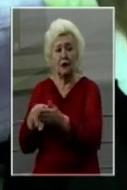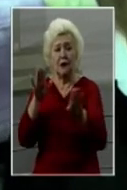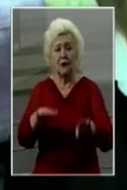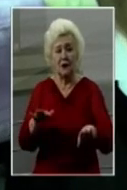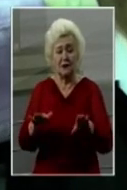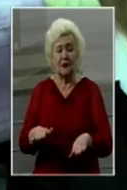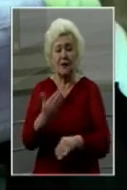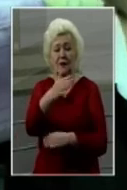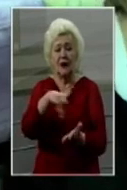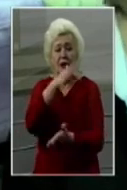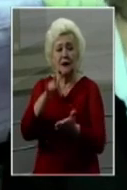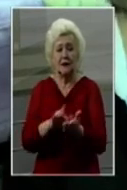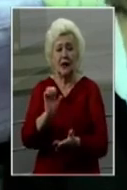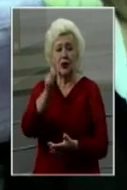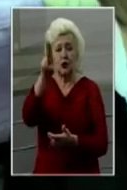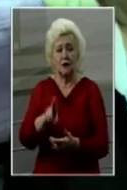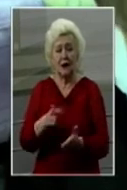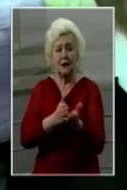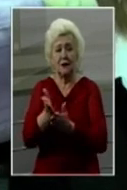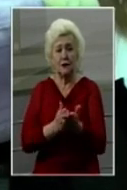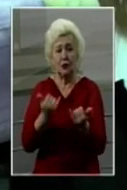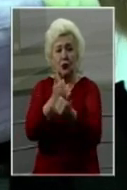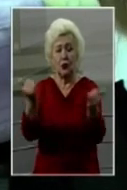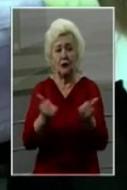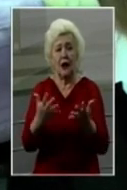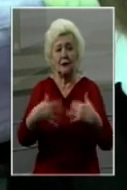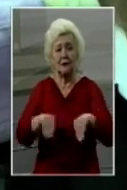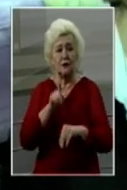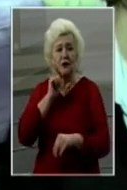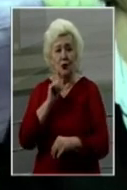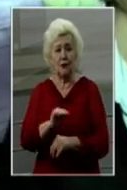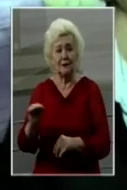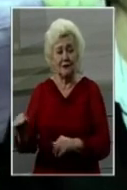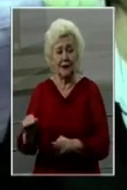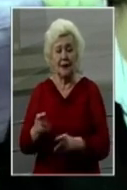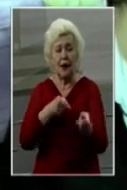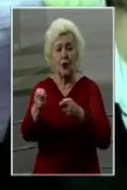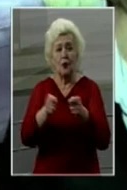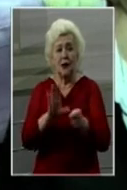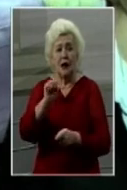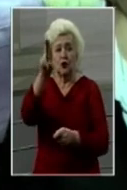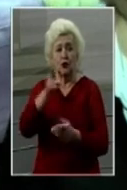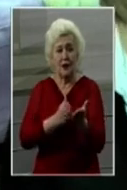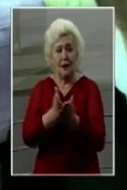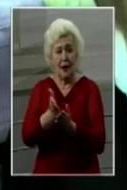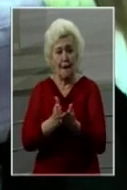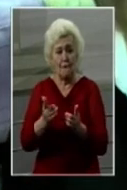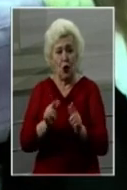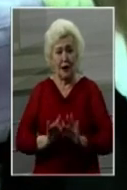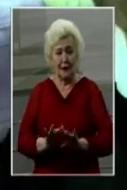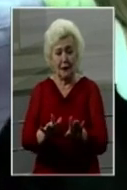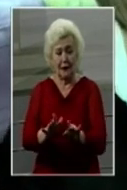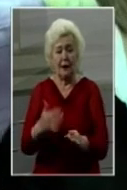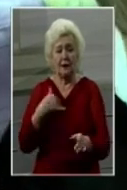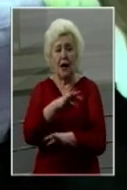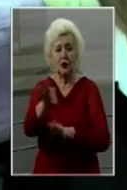Це центр соціальних служб для сім'ї, молоді та дітей та управління соціальної політики. Наш